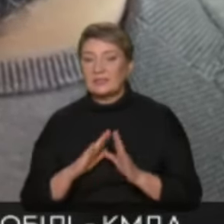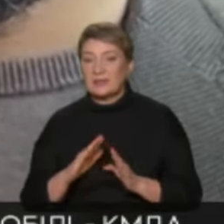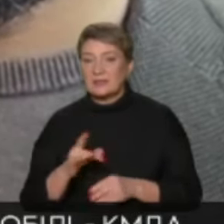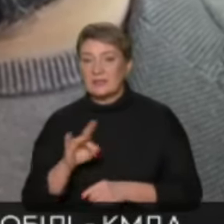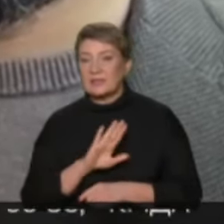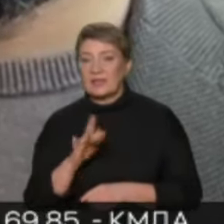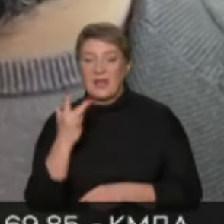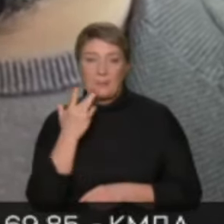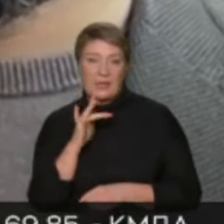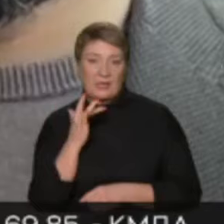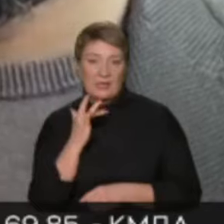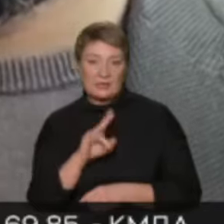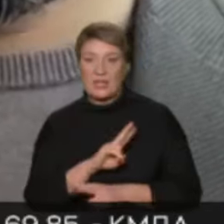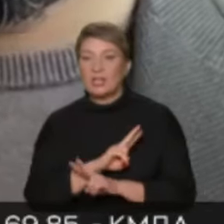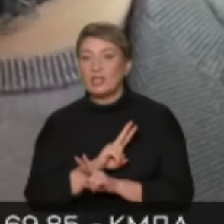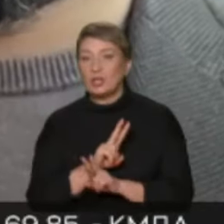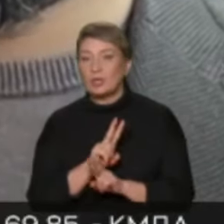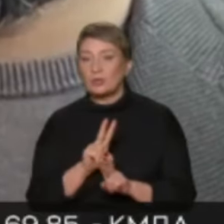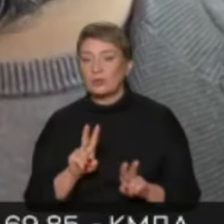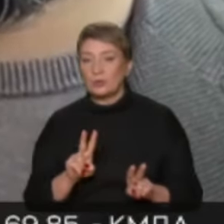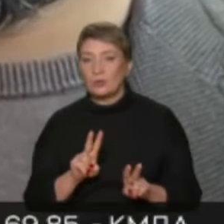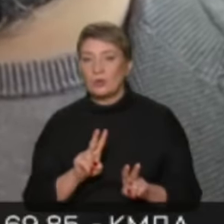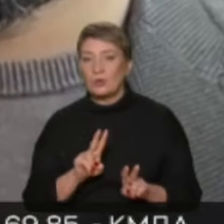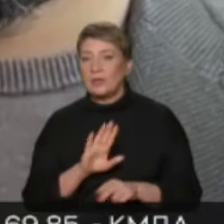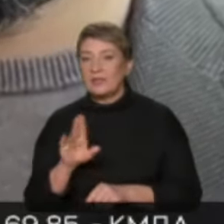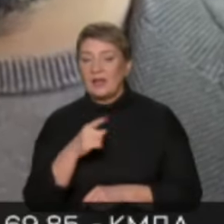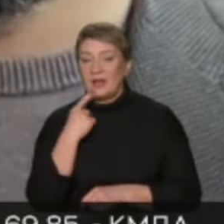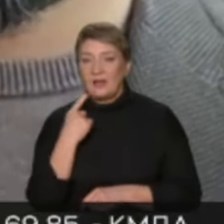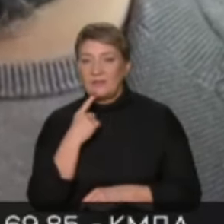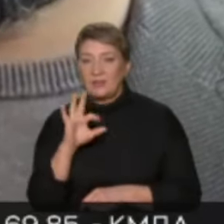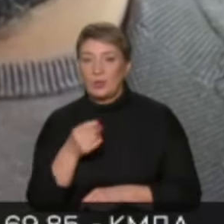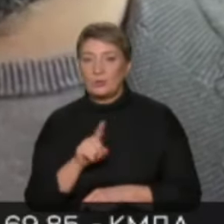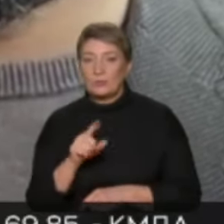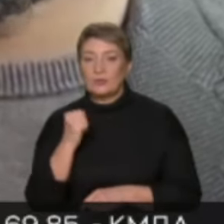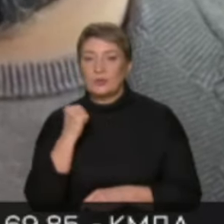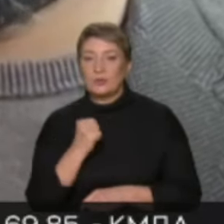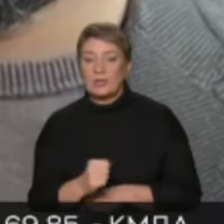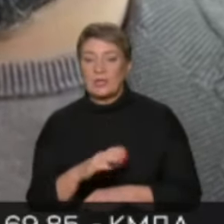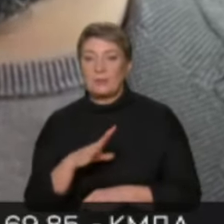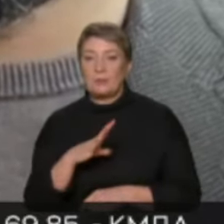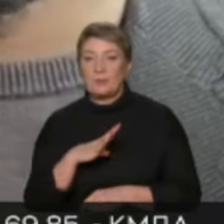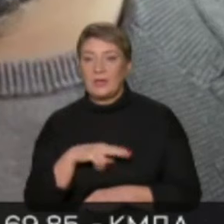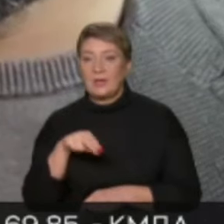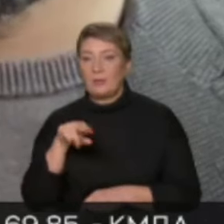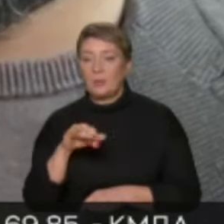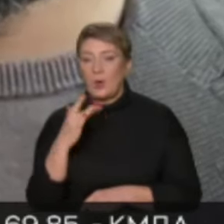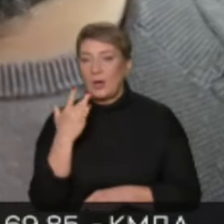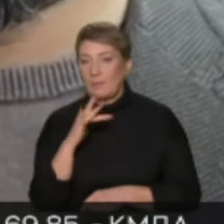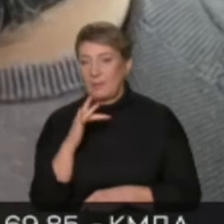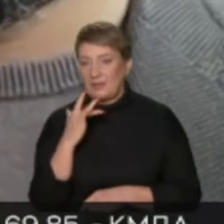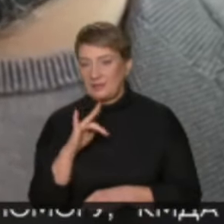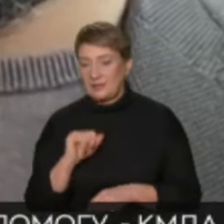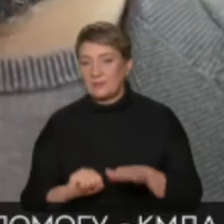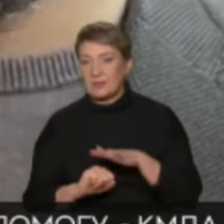американцы, никто не говорил о том, что удары были нанесены по американским